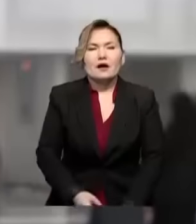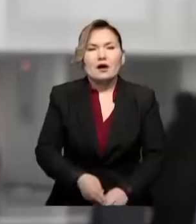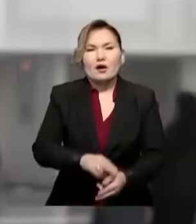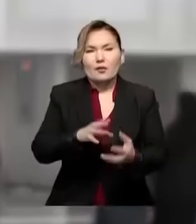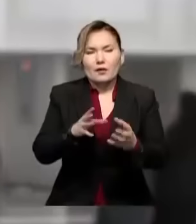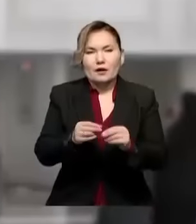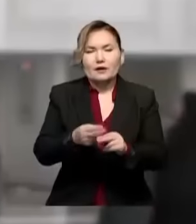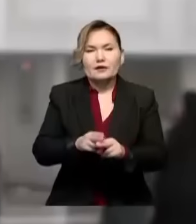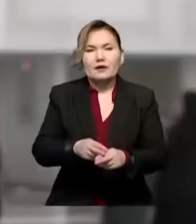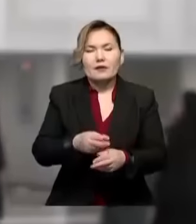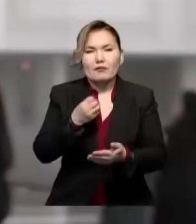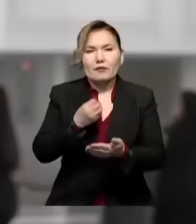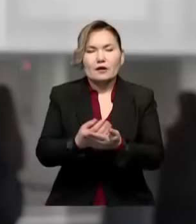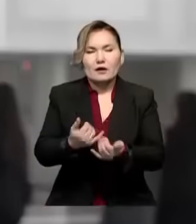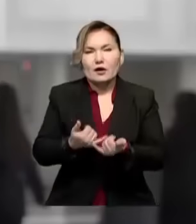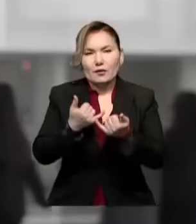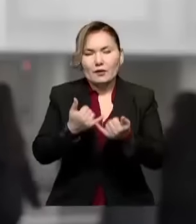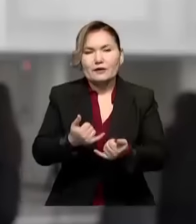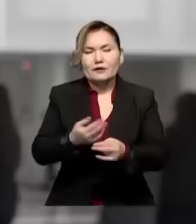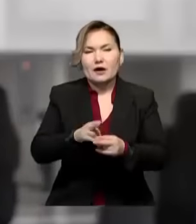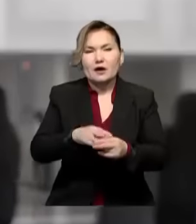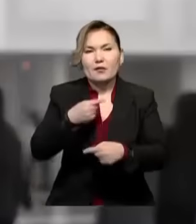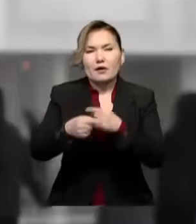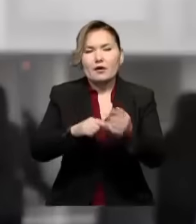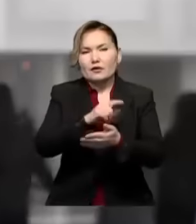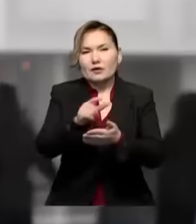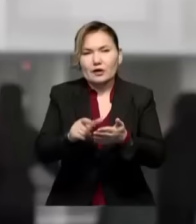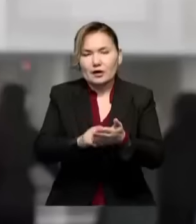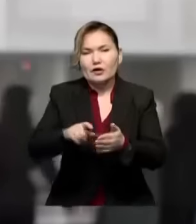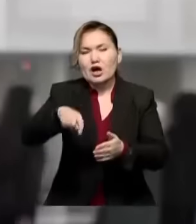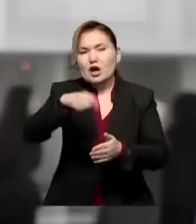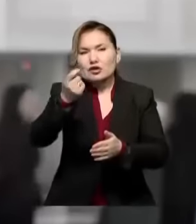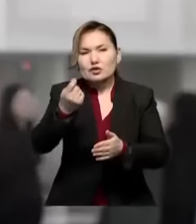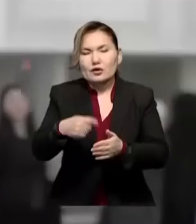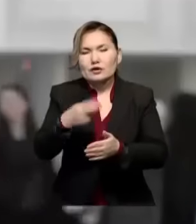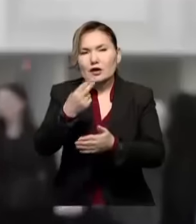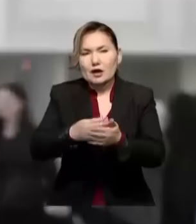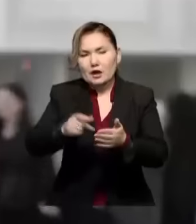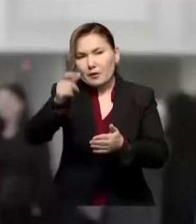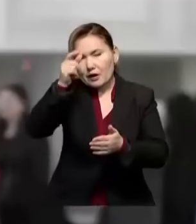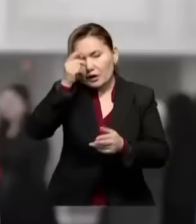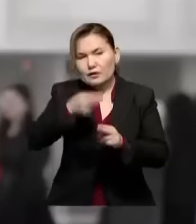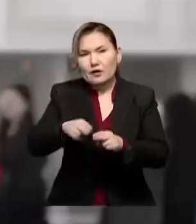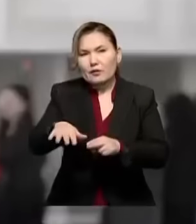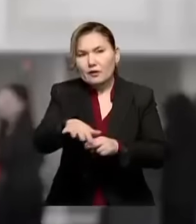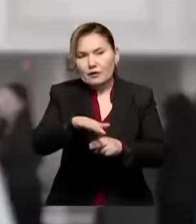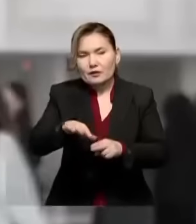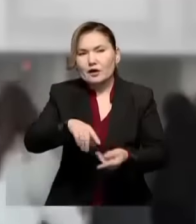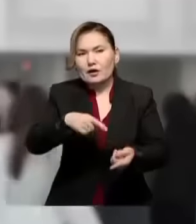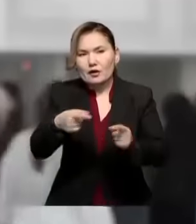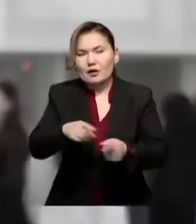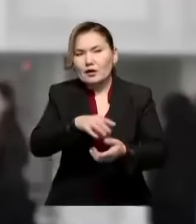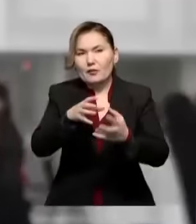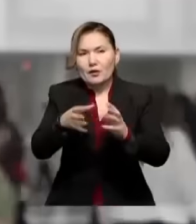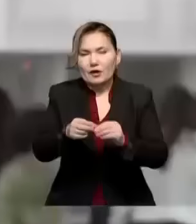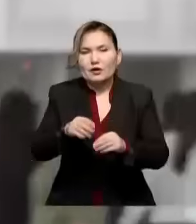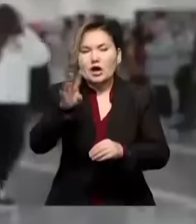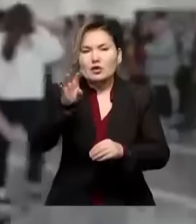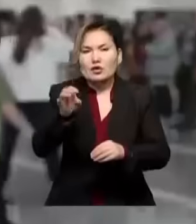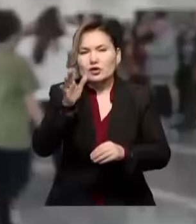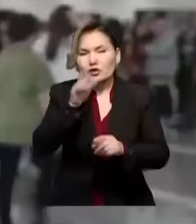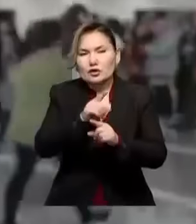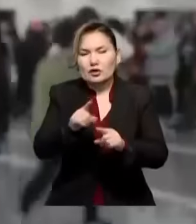шыққан күні ретінде тойланады. Осы дастан бойынша соғыстан жеңілген түріктер Ергеникон аймағына қоныстанып, сол жерде 400 жыл